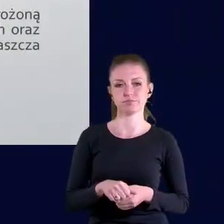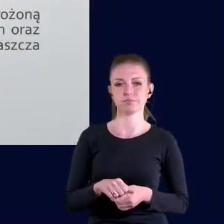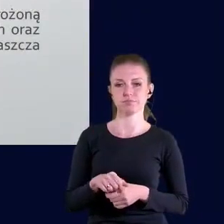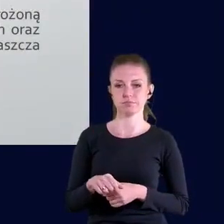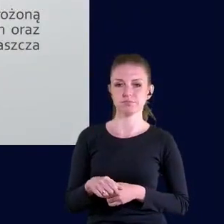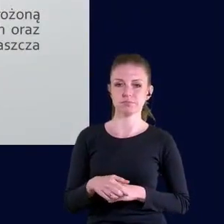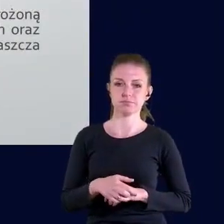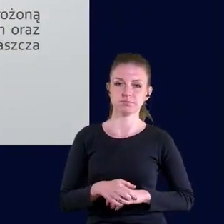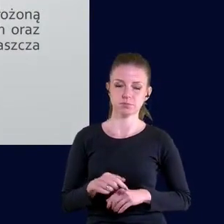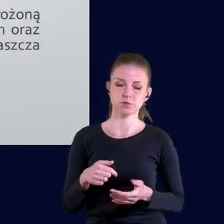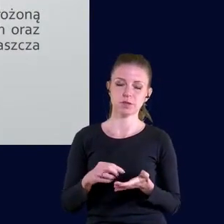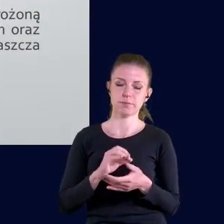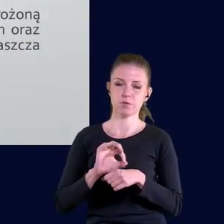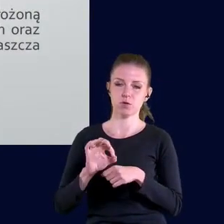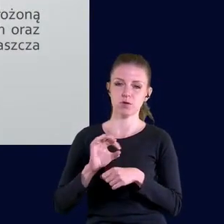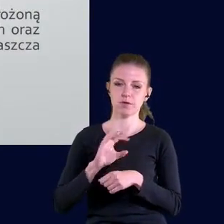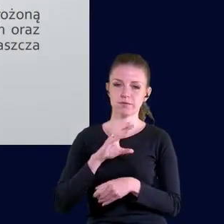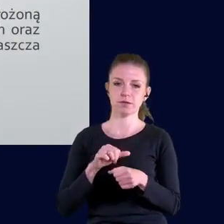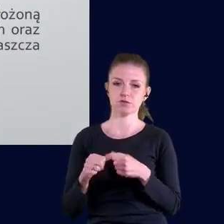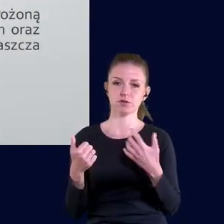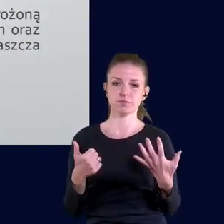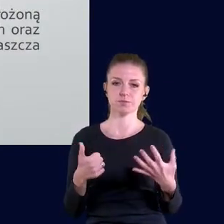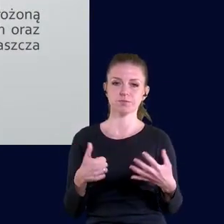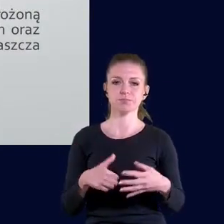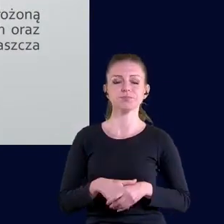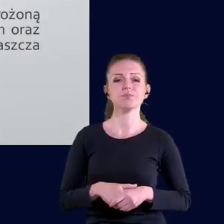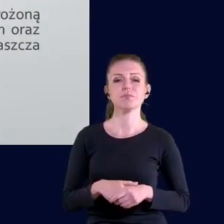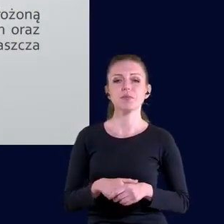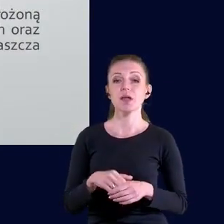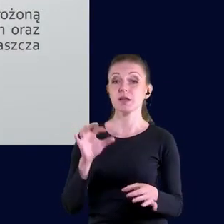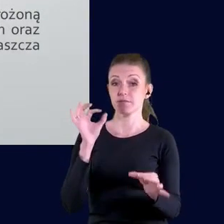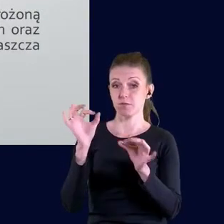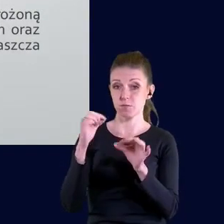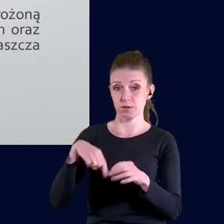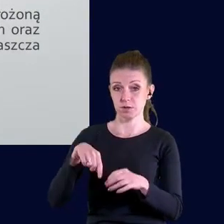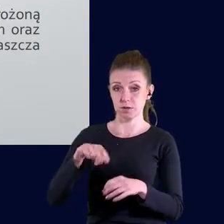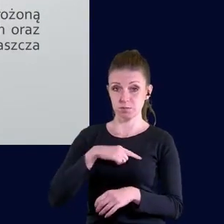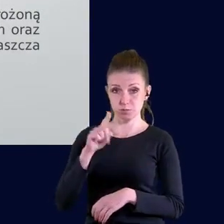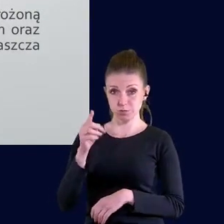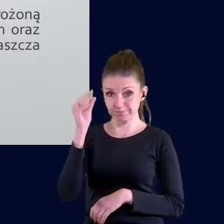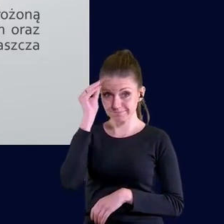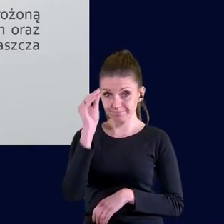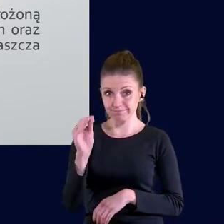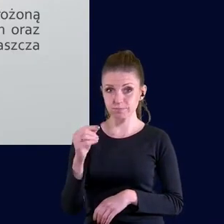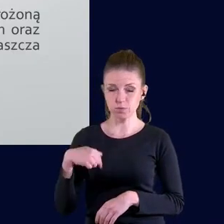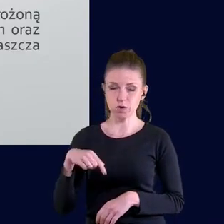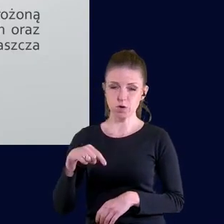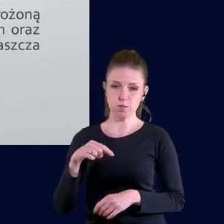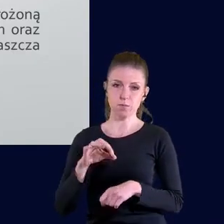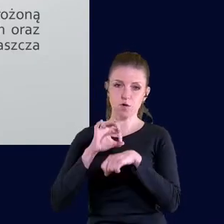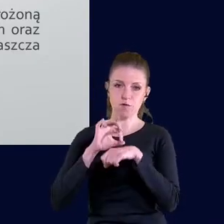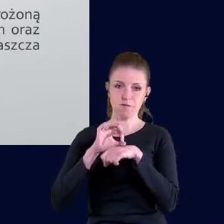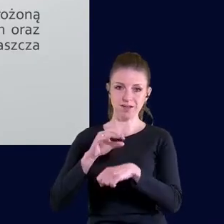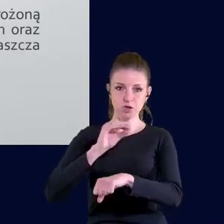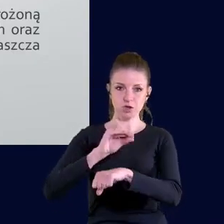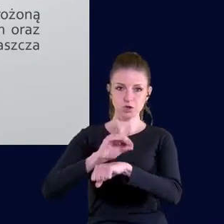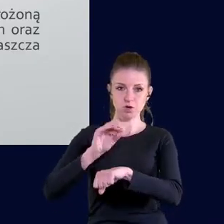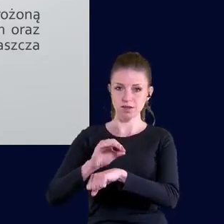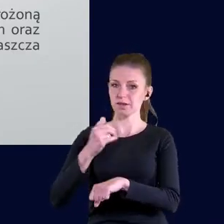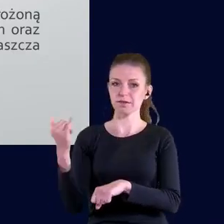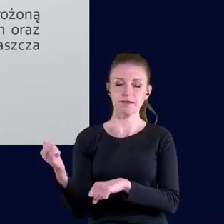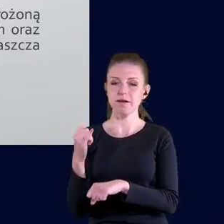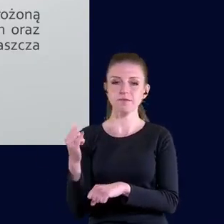w ramach tego projektu informacja jaką musimy podawać osoby prowadzące szkolenia